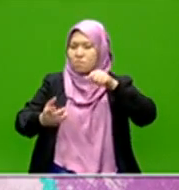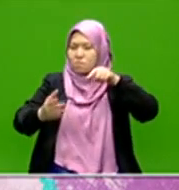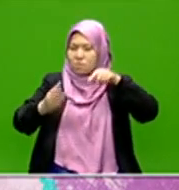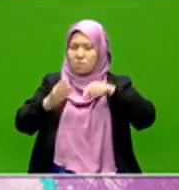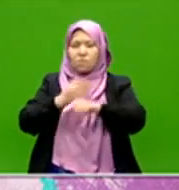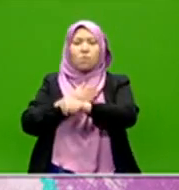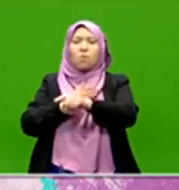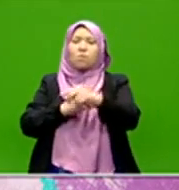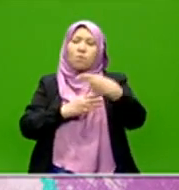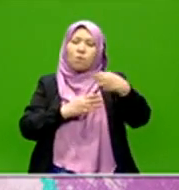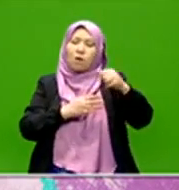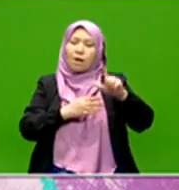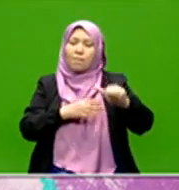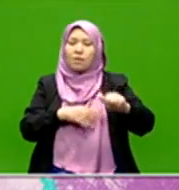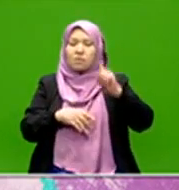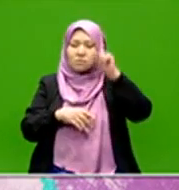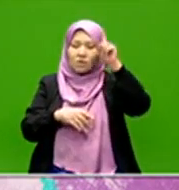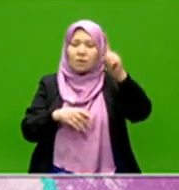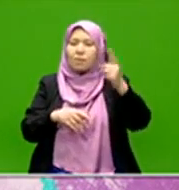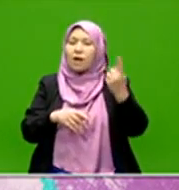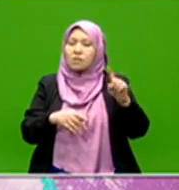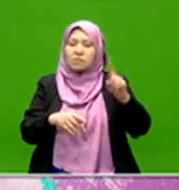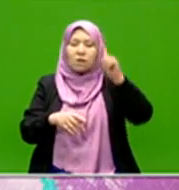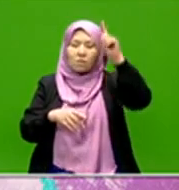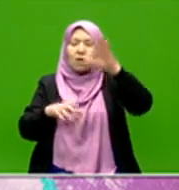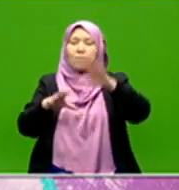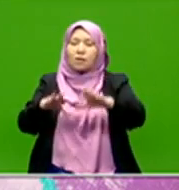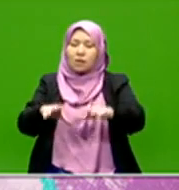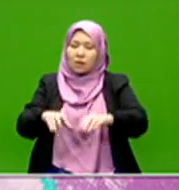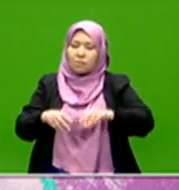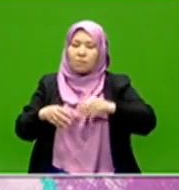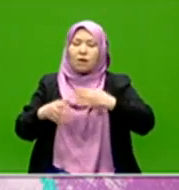يتقبل الله من